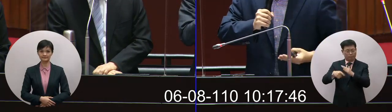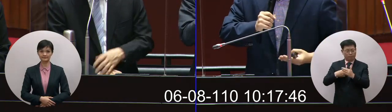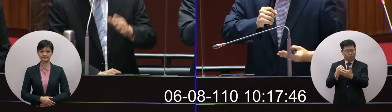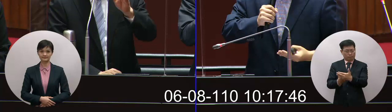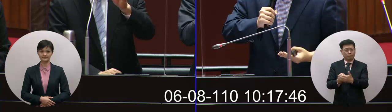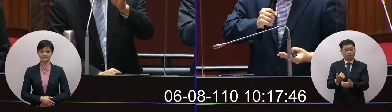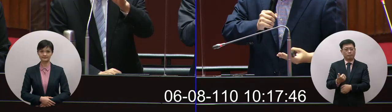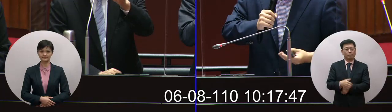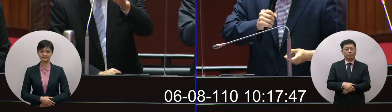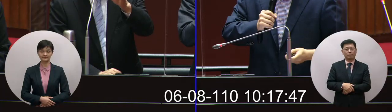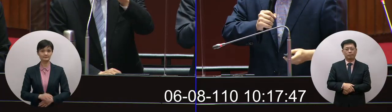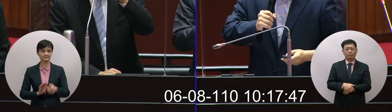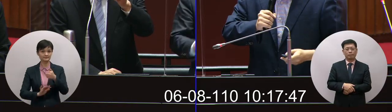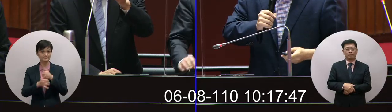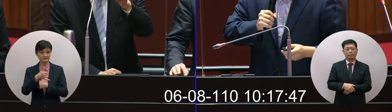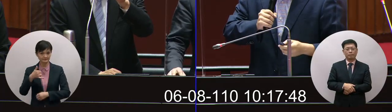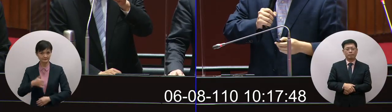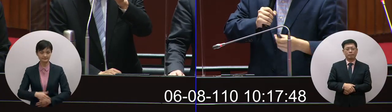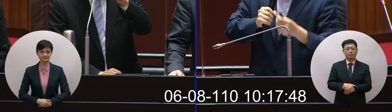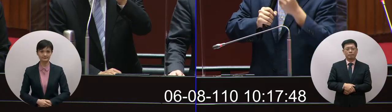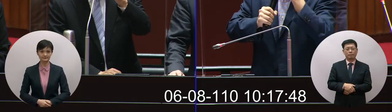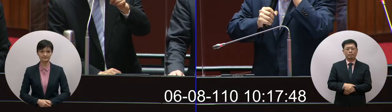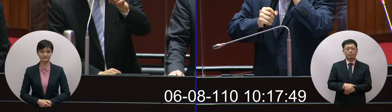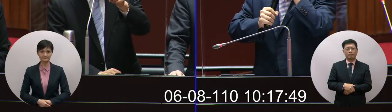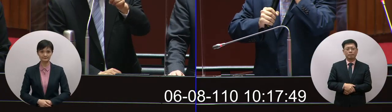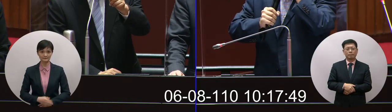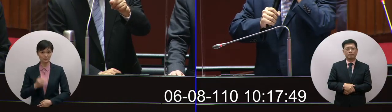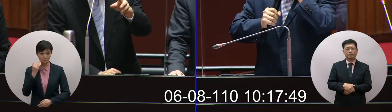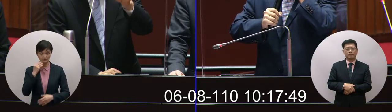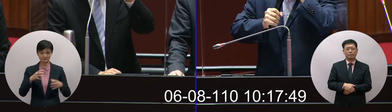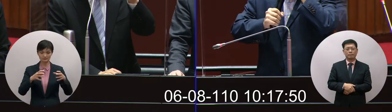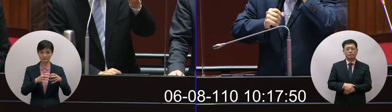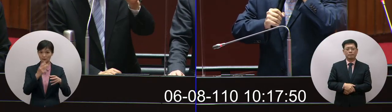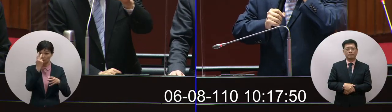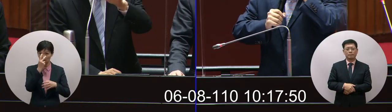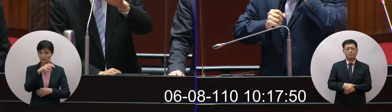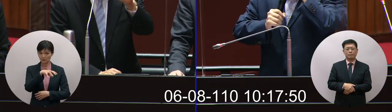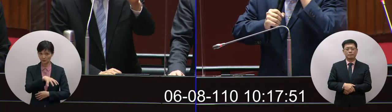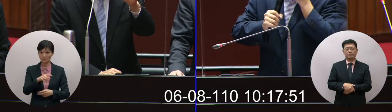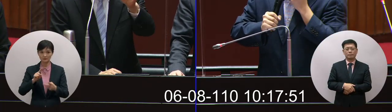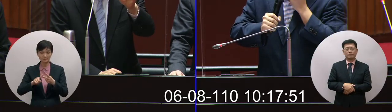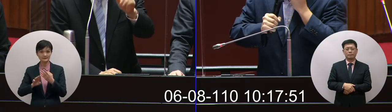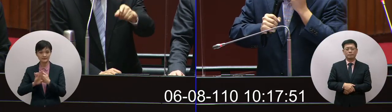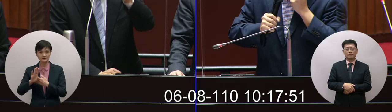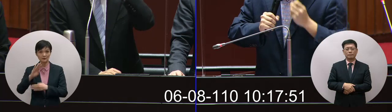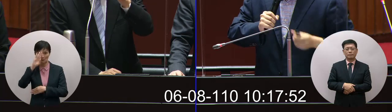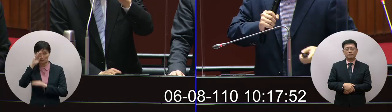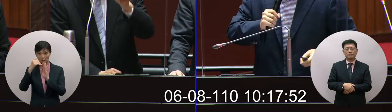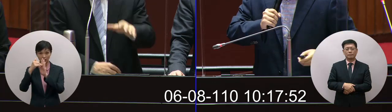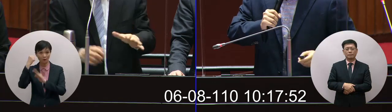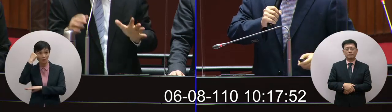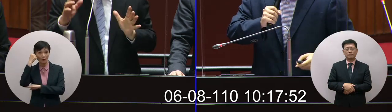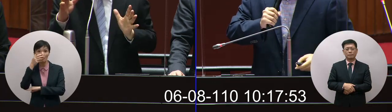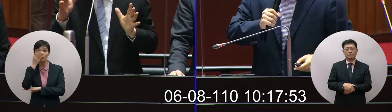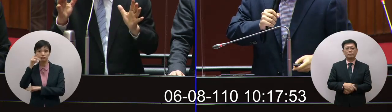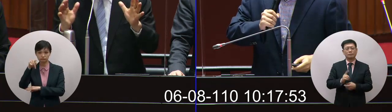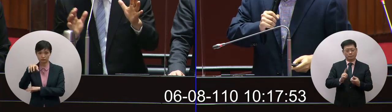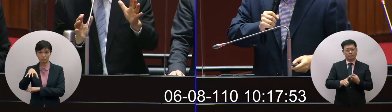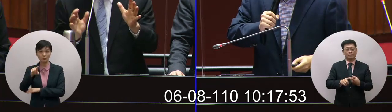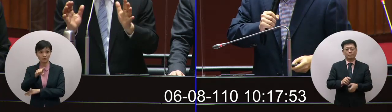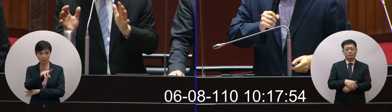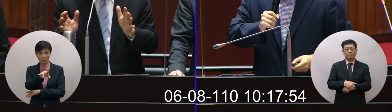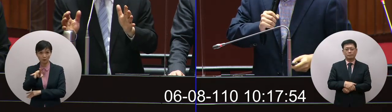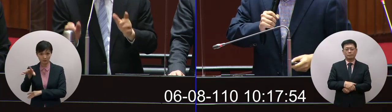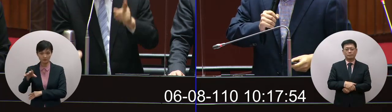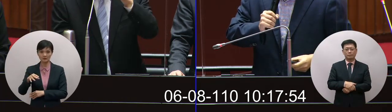这个问题啦。 委员，咱唔那是有集中检疫所，各有各种防疫旅馆，啊，咱 都 是全